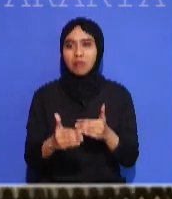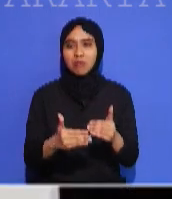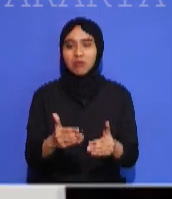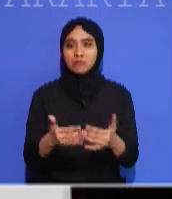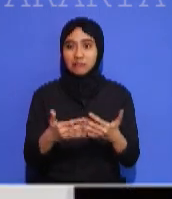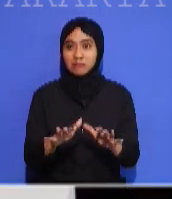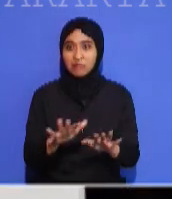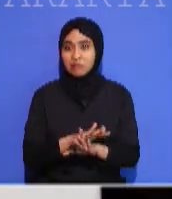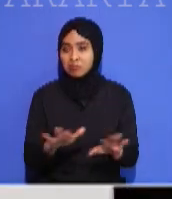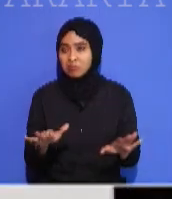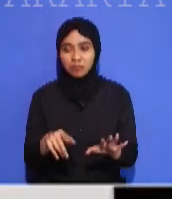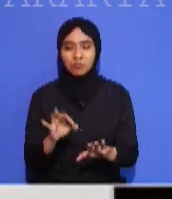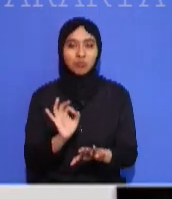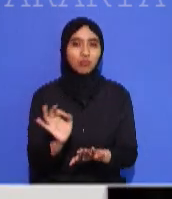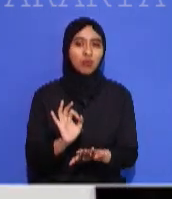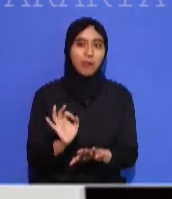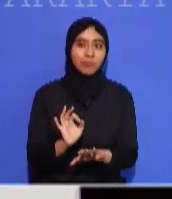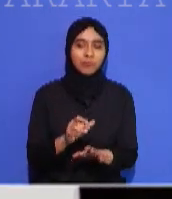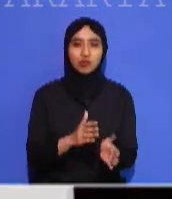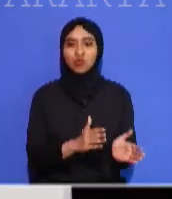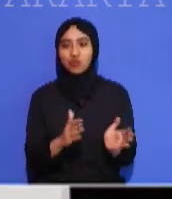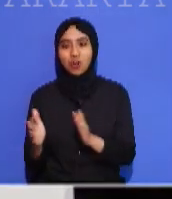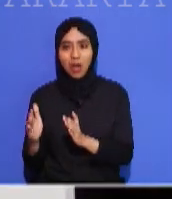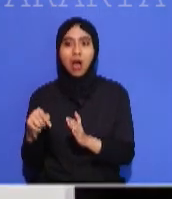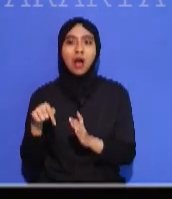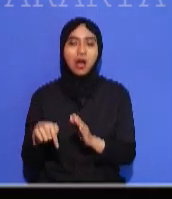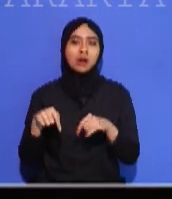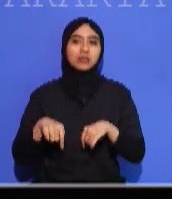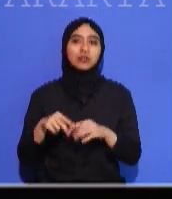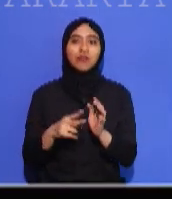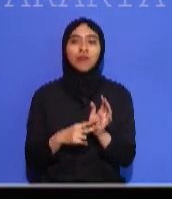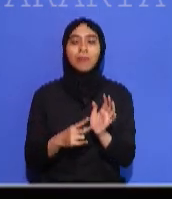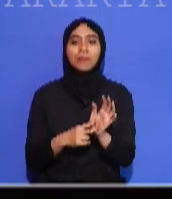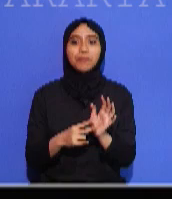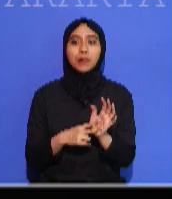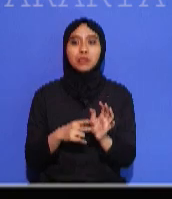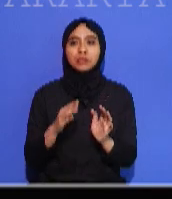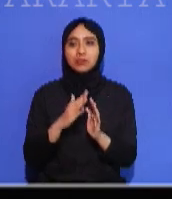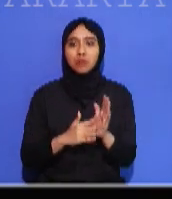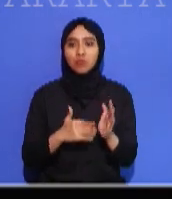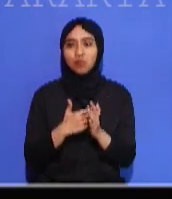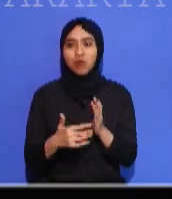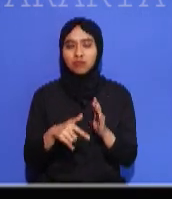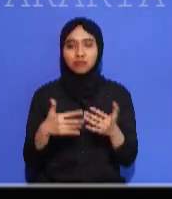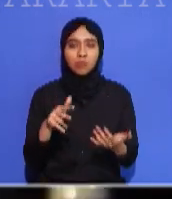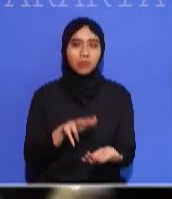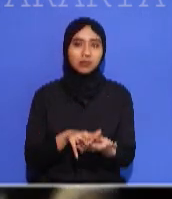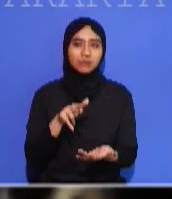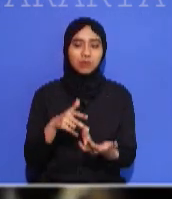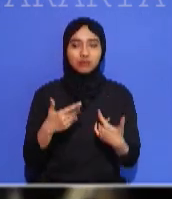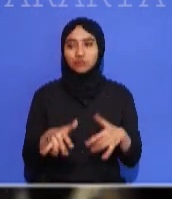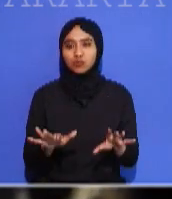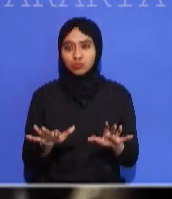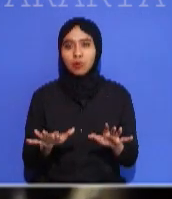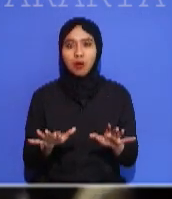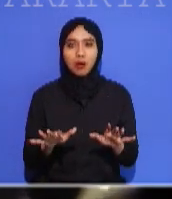akhirnya ee bulan ini November yang sudah dijadwalkan ataupun ee panitia